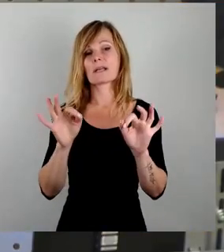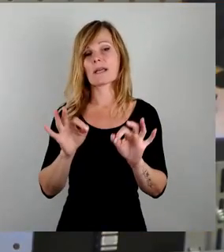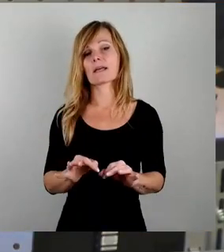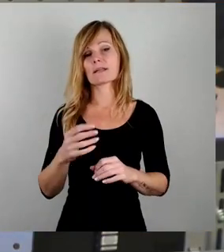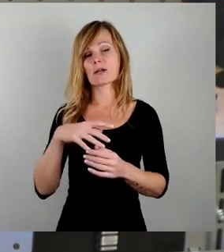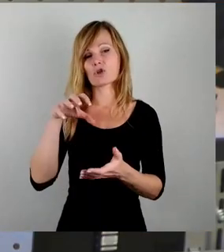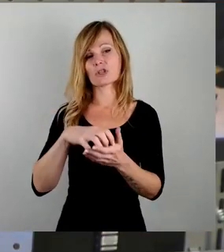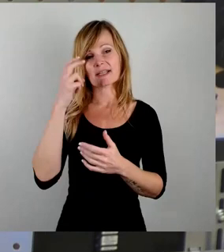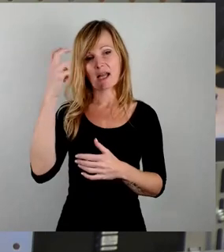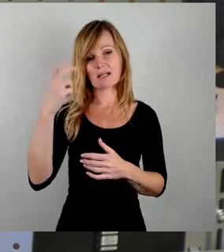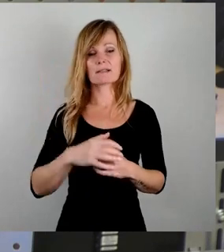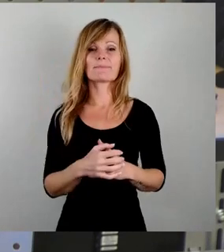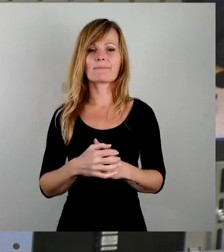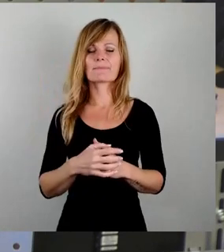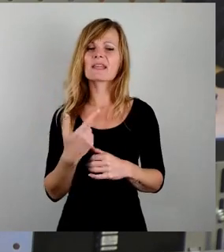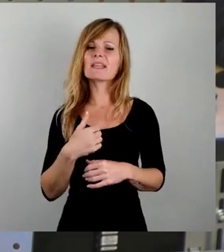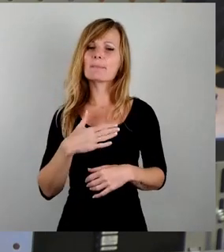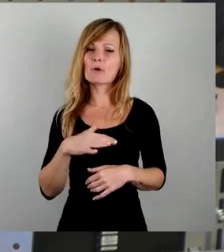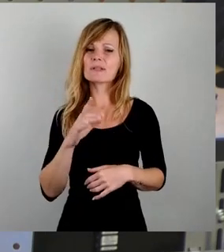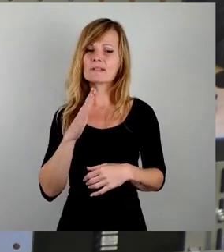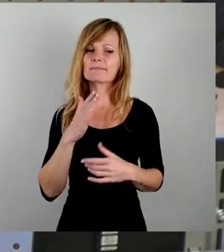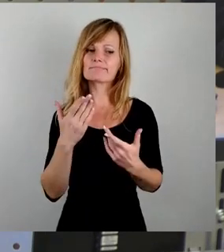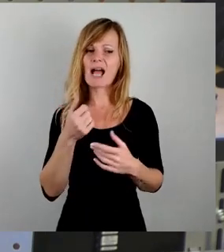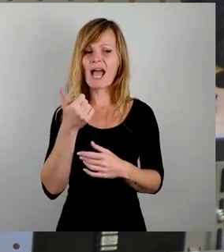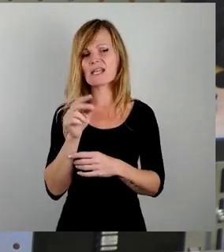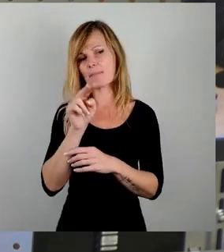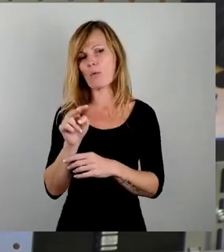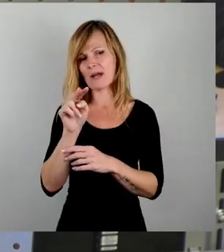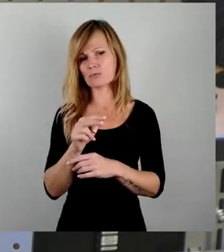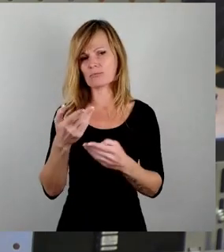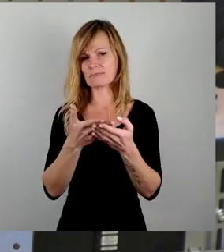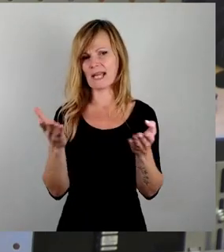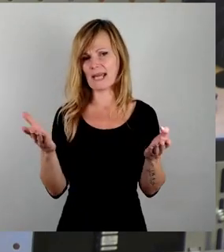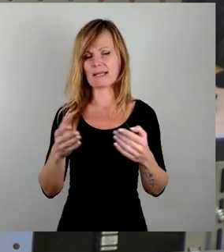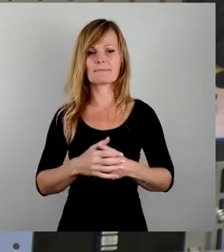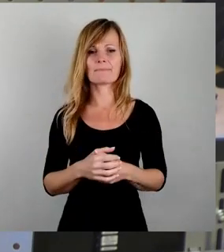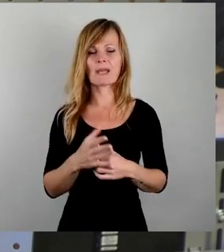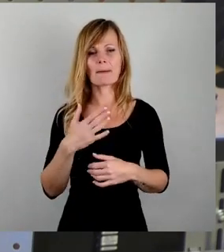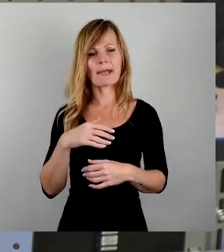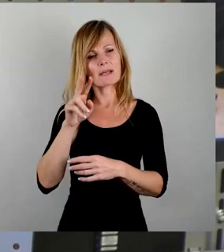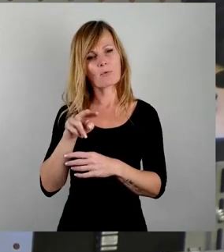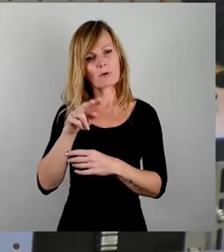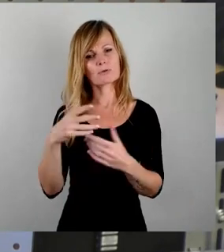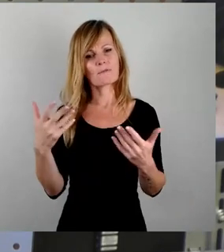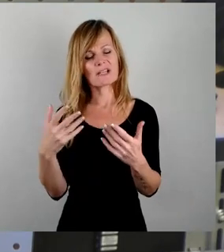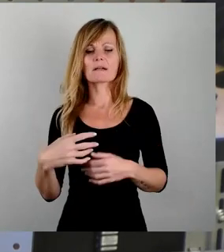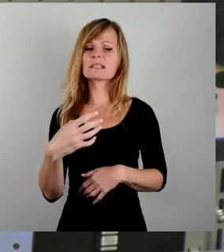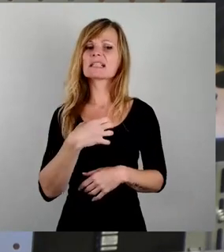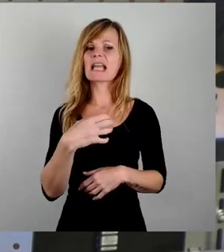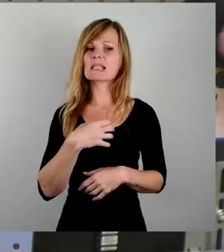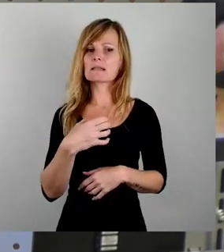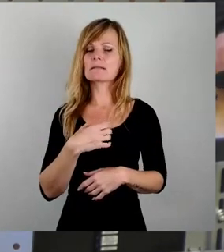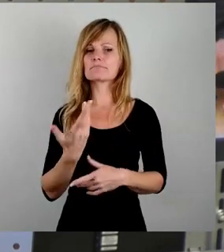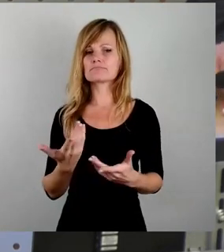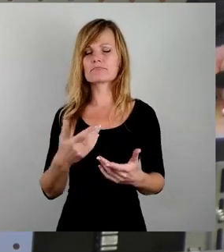Ihnen eine Beobachtung teilen. Und die Beobachtung ist die, dass Dresden abseits vielleicht der Altstadt,